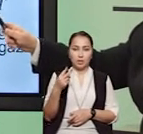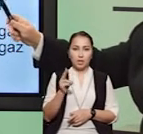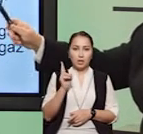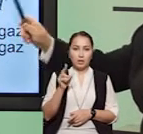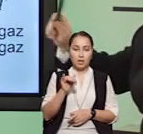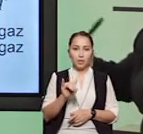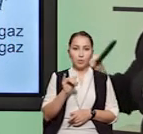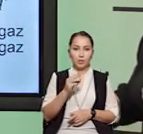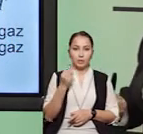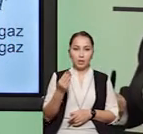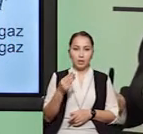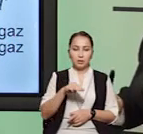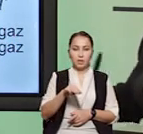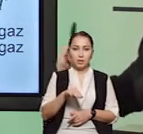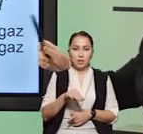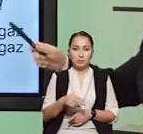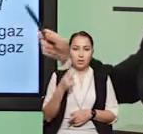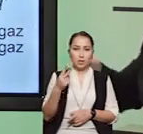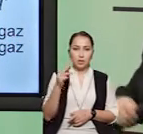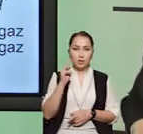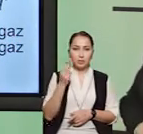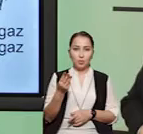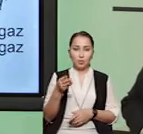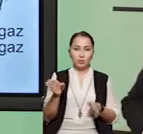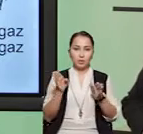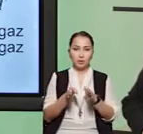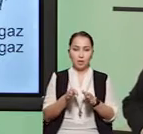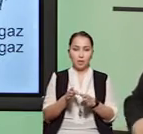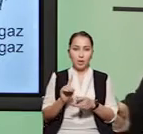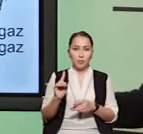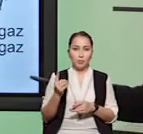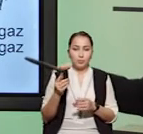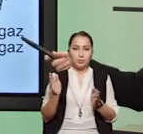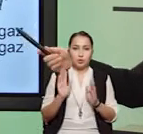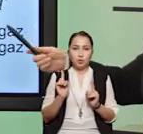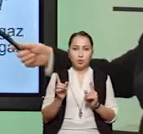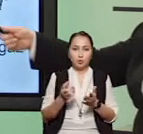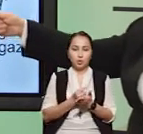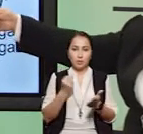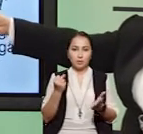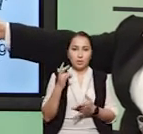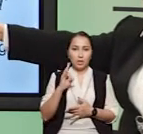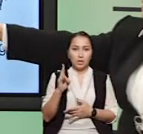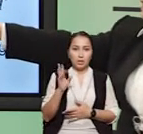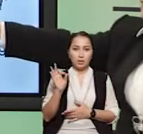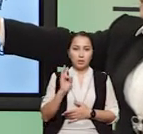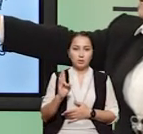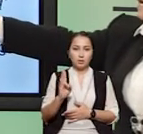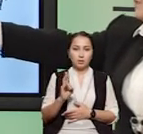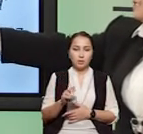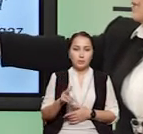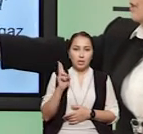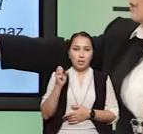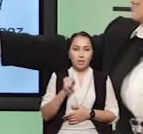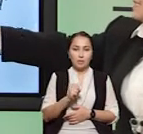K ko'paytirilgan Tga. 2 va 3 lar qisqarib ketadi. Nimaga ega bo'ldik? N konsentratsiya,